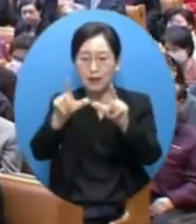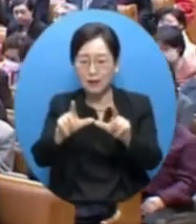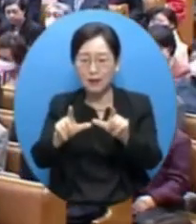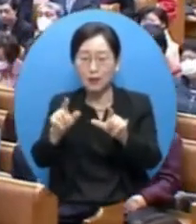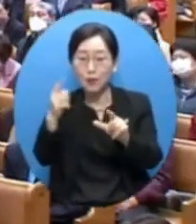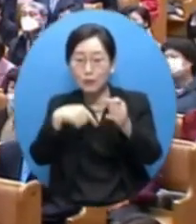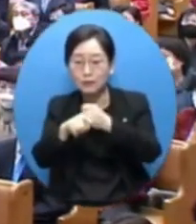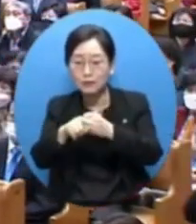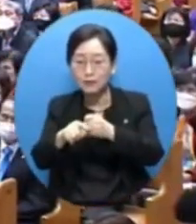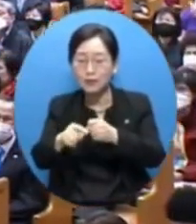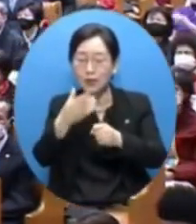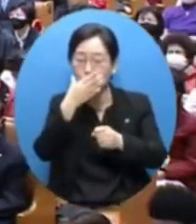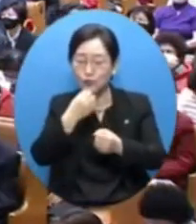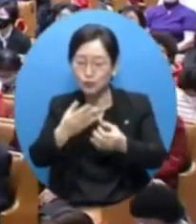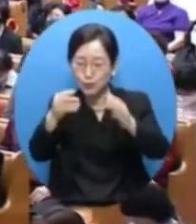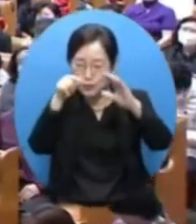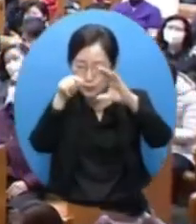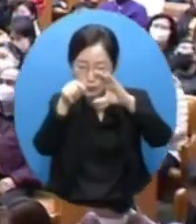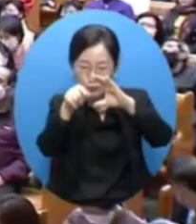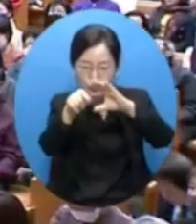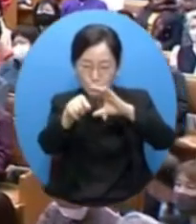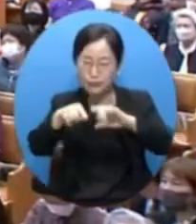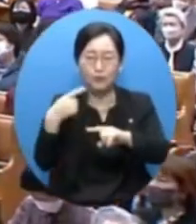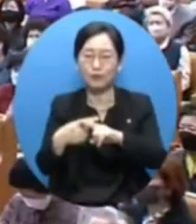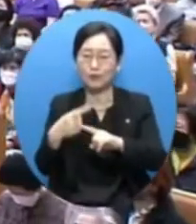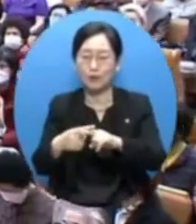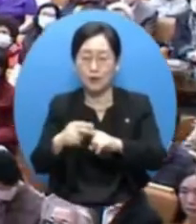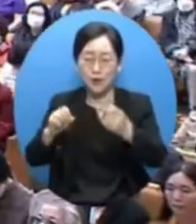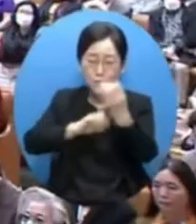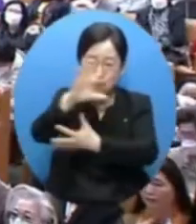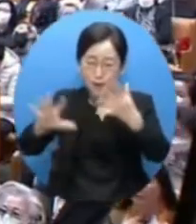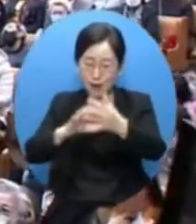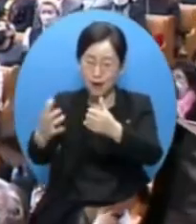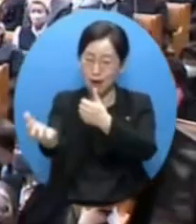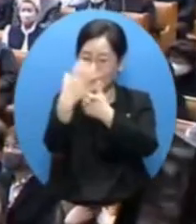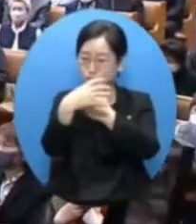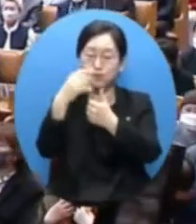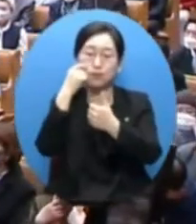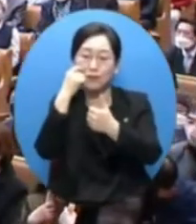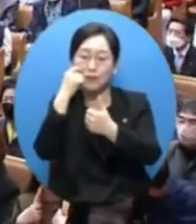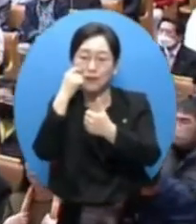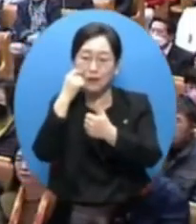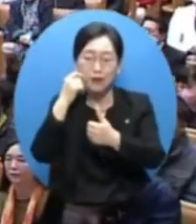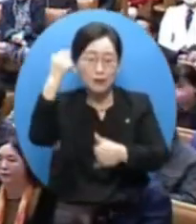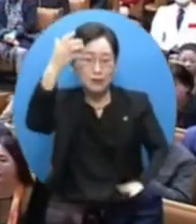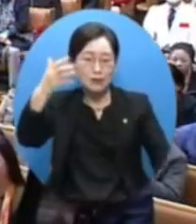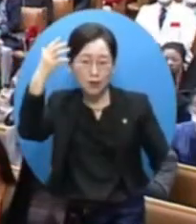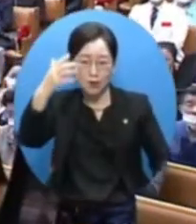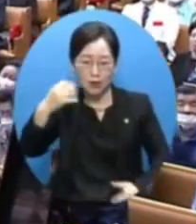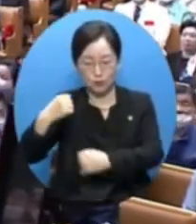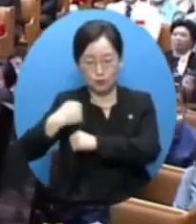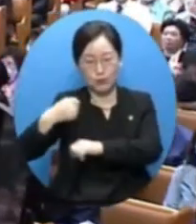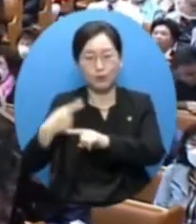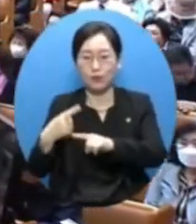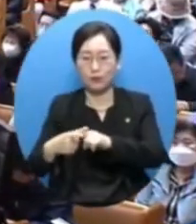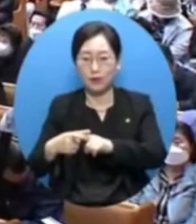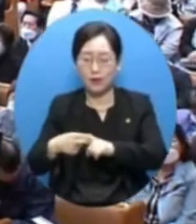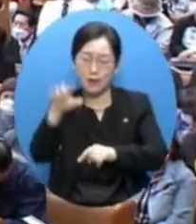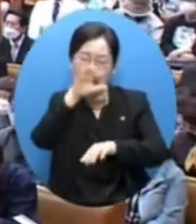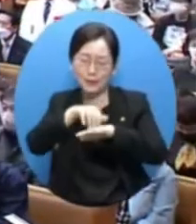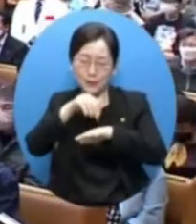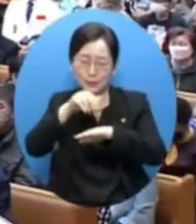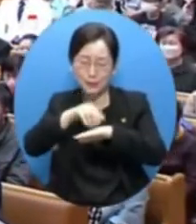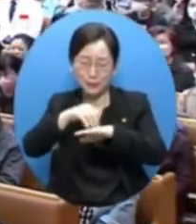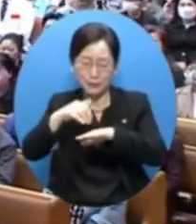터널이요 위장된 축복인 것입니다. 환란이 우리를 무너뜨리지 못합니다. 우리는 영적인 군사입니다. 환란이라는 영적 훈련을 통해서